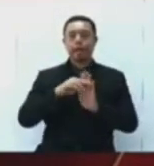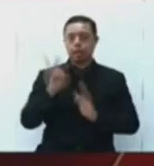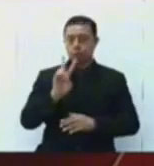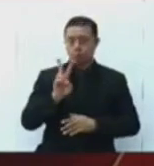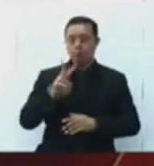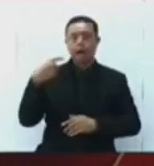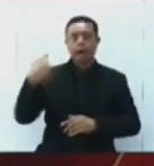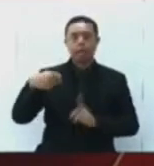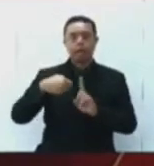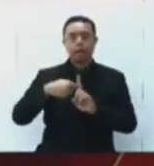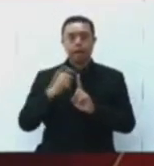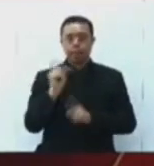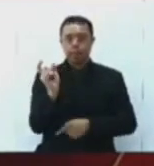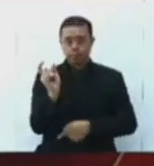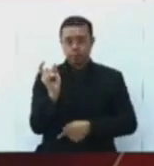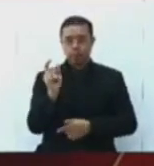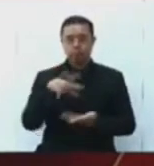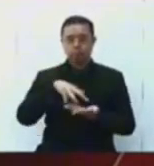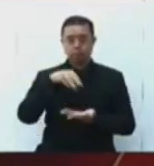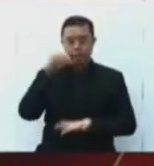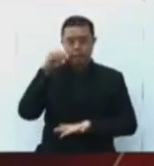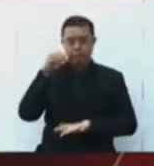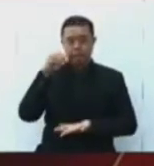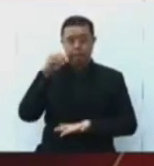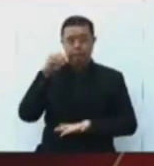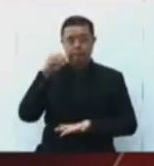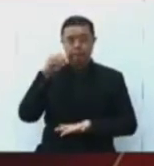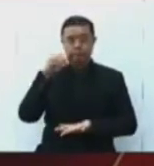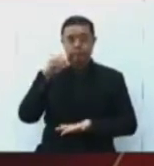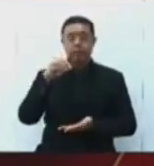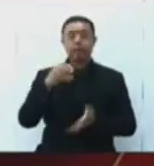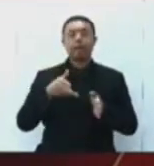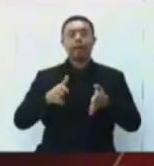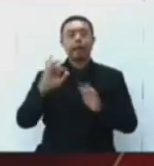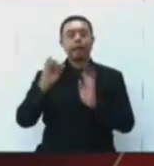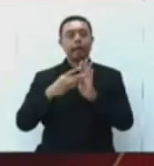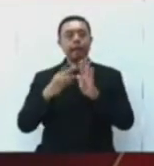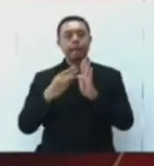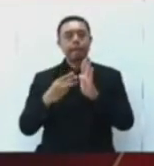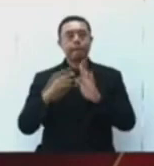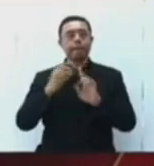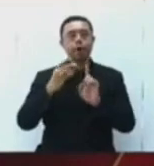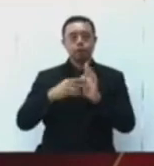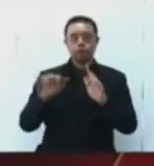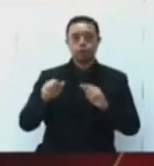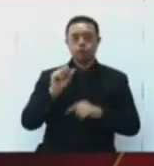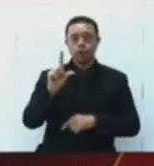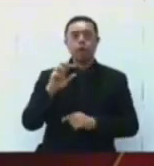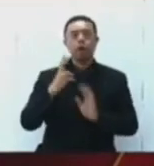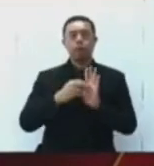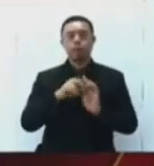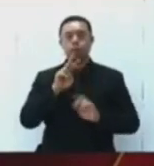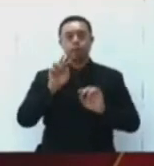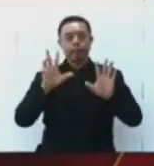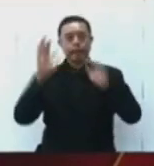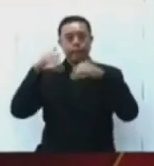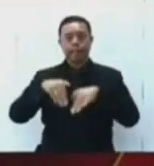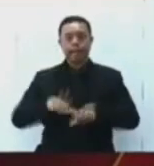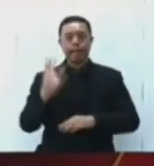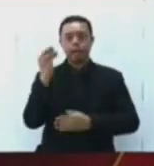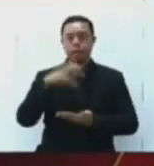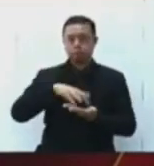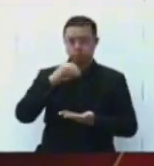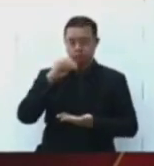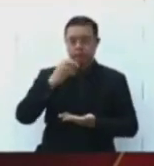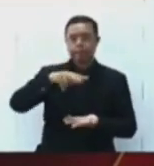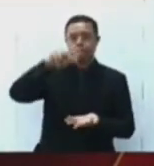2 kantor Komisi Pemilihan Umum Republik Indonesia Jalan Imam Bonjol nomor 29 Menteng Jakarta